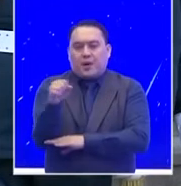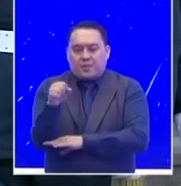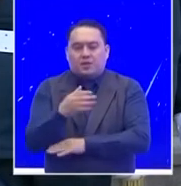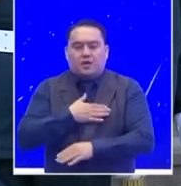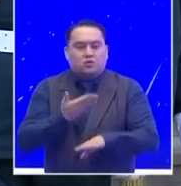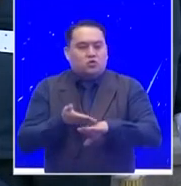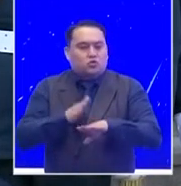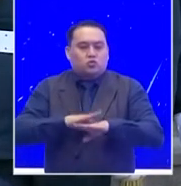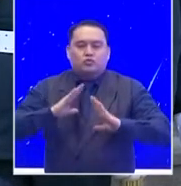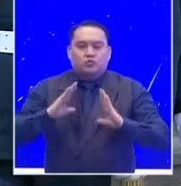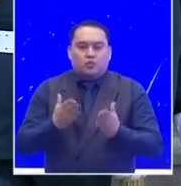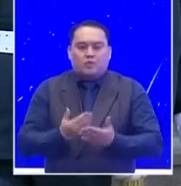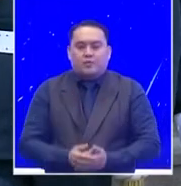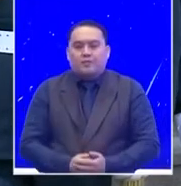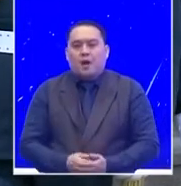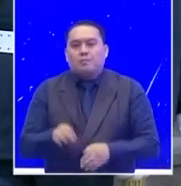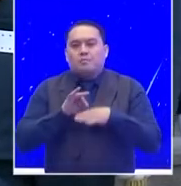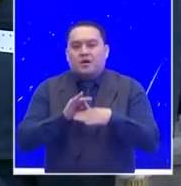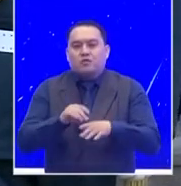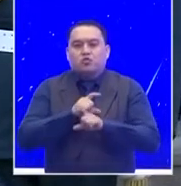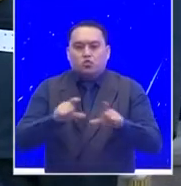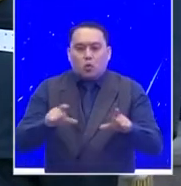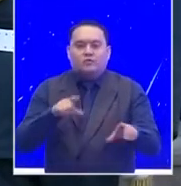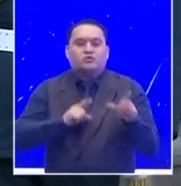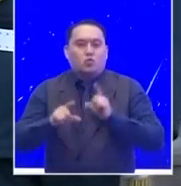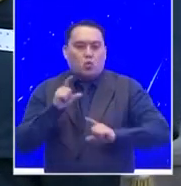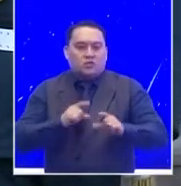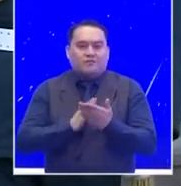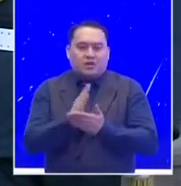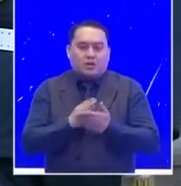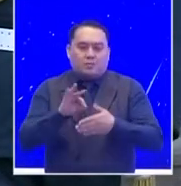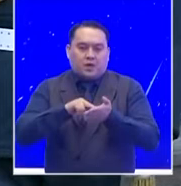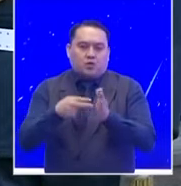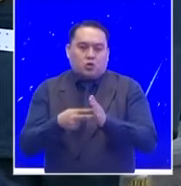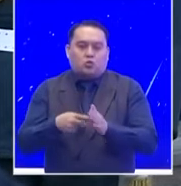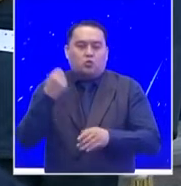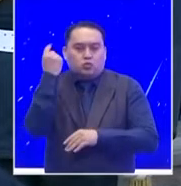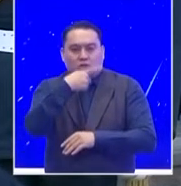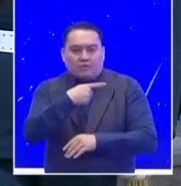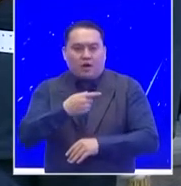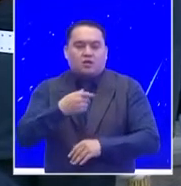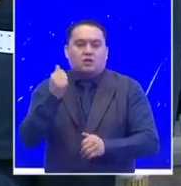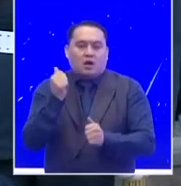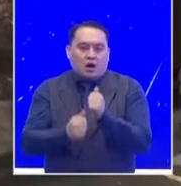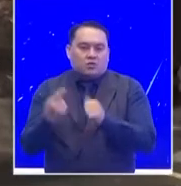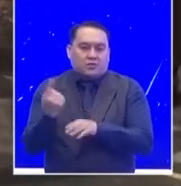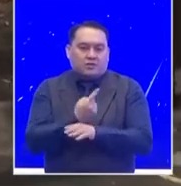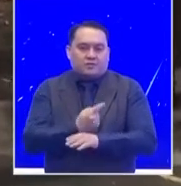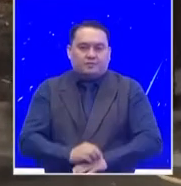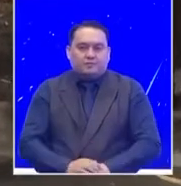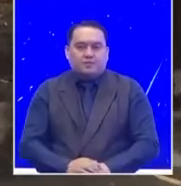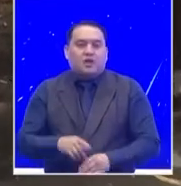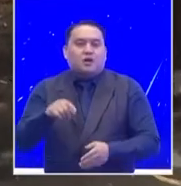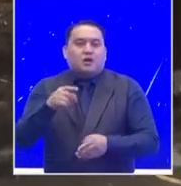нам нелегкой ценой. Мы планируем проводить встречи школьников и студентов с ветеранами, чтобы молодежь узнавала все из первых уст.